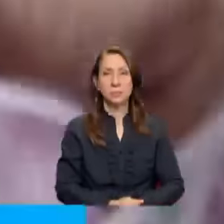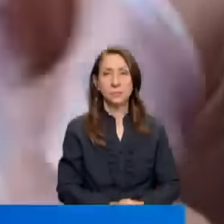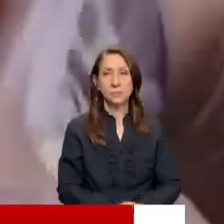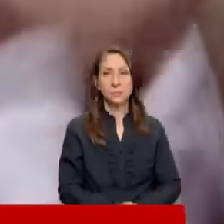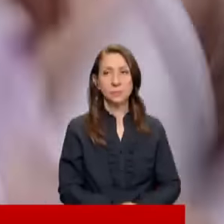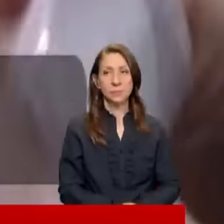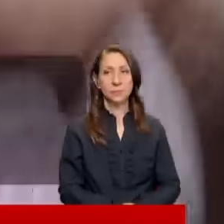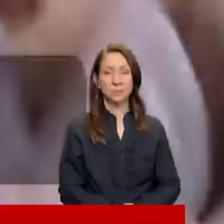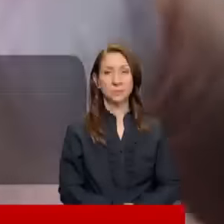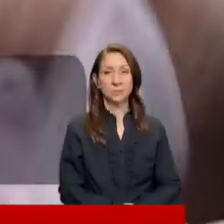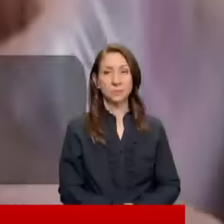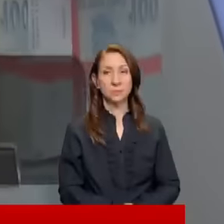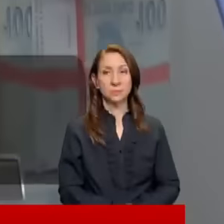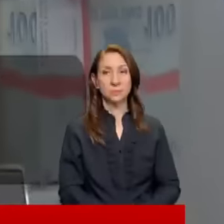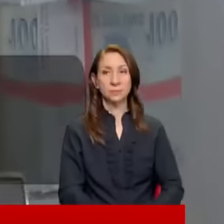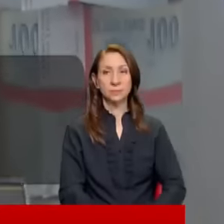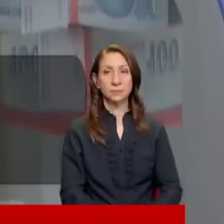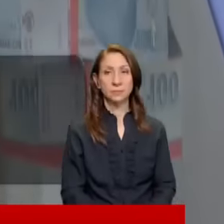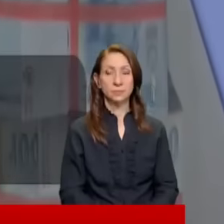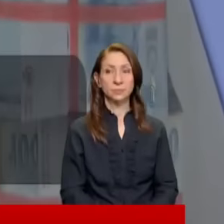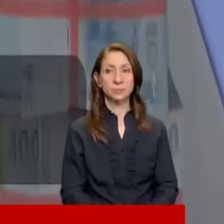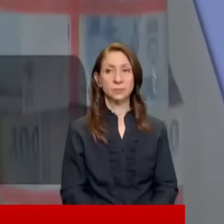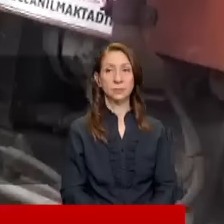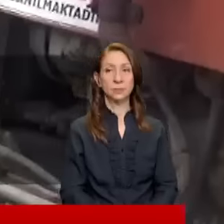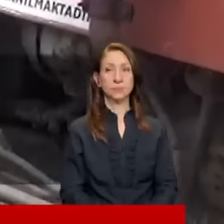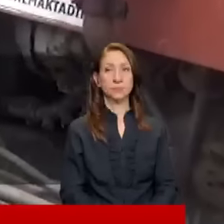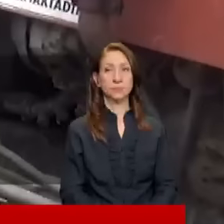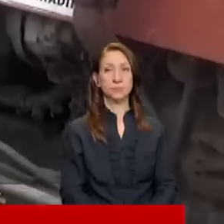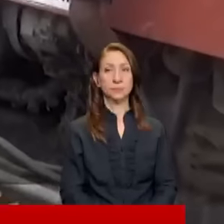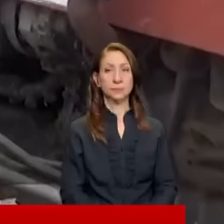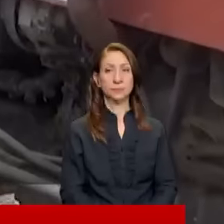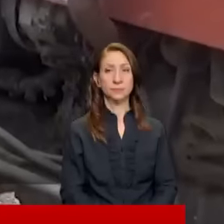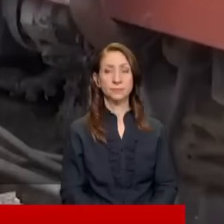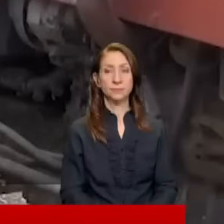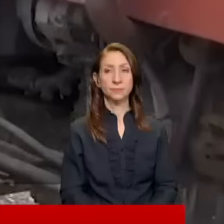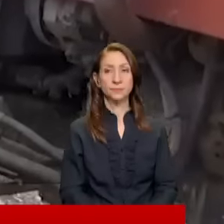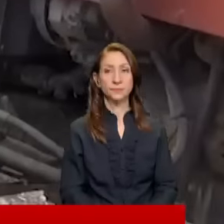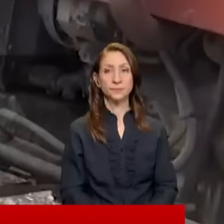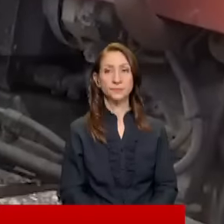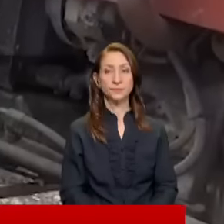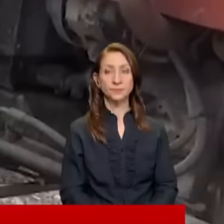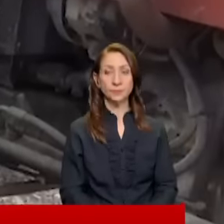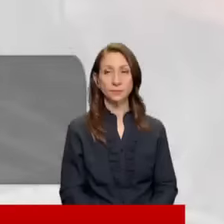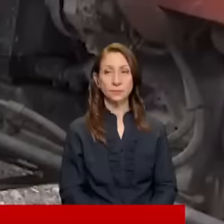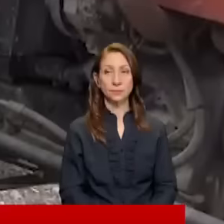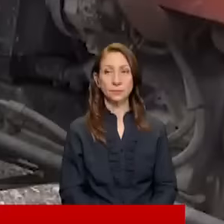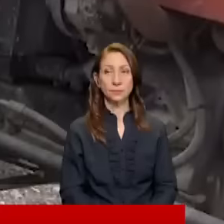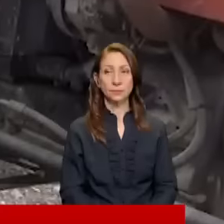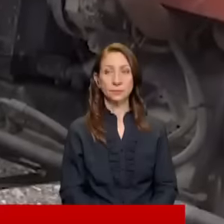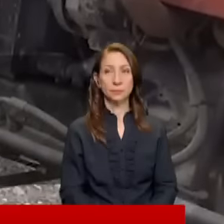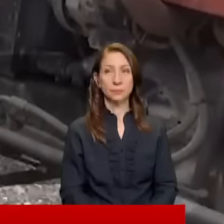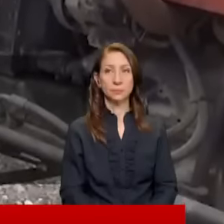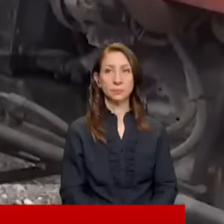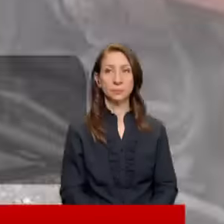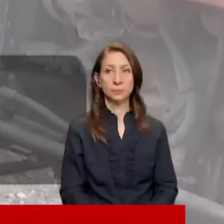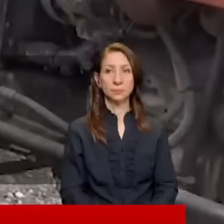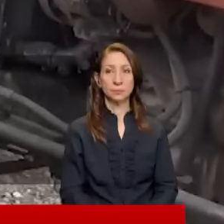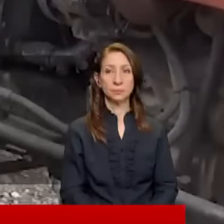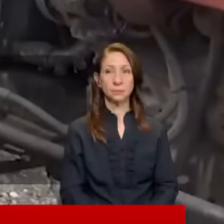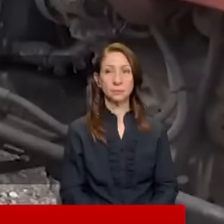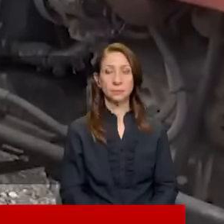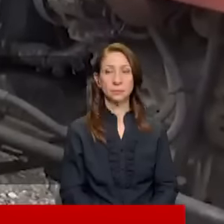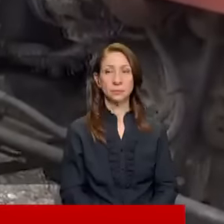diyerek 2122 krizinden sonra Ziraat Bankası da bize kullandırdığı işletme kredilerini peyder